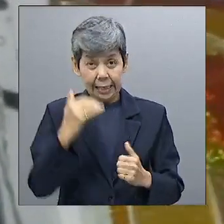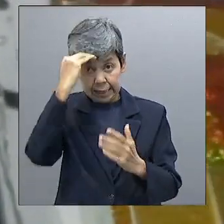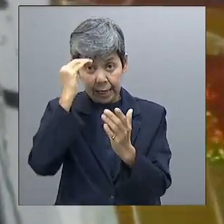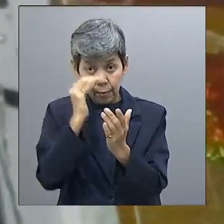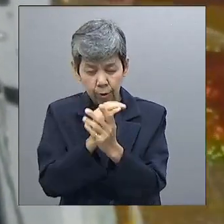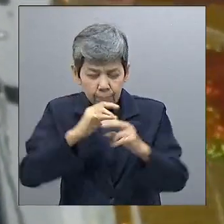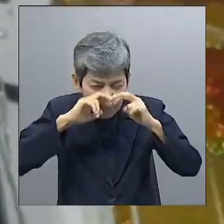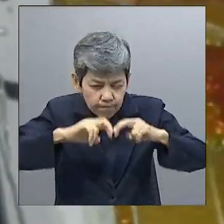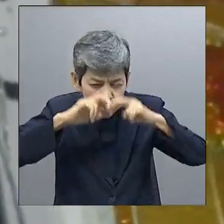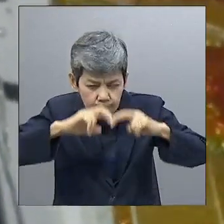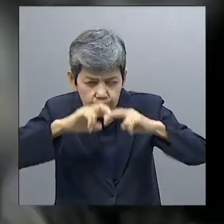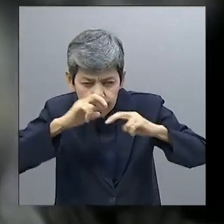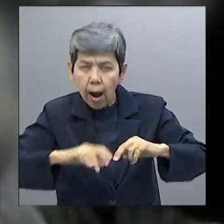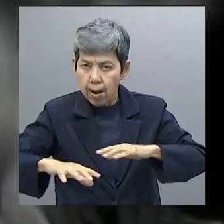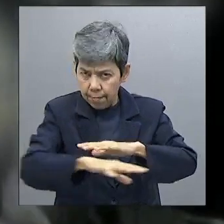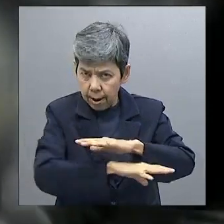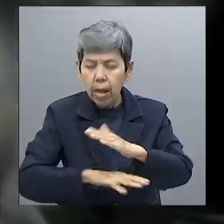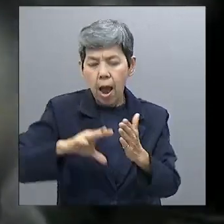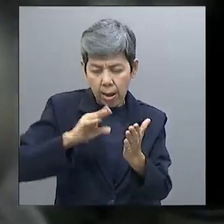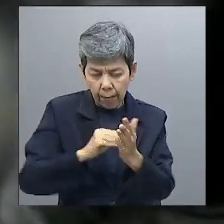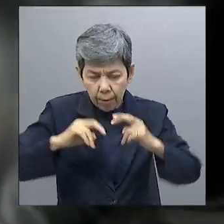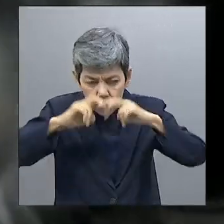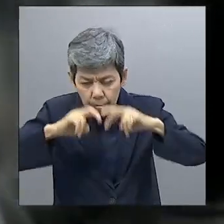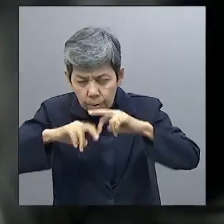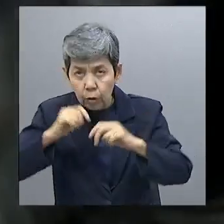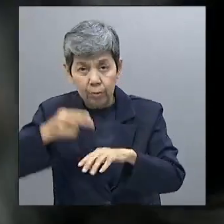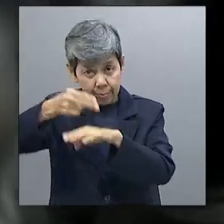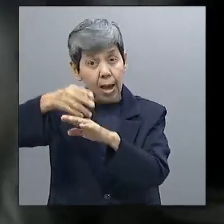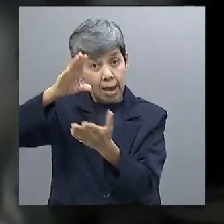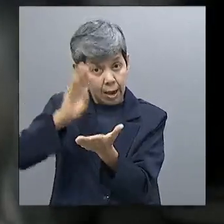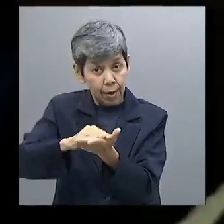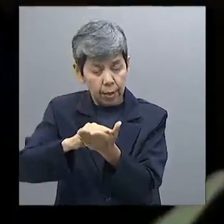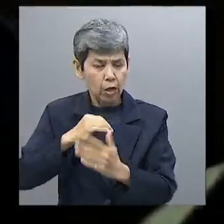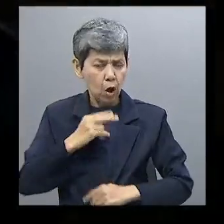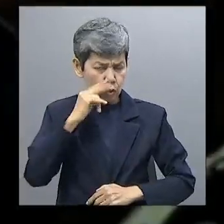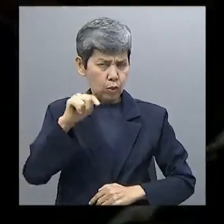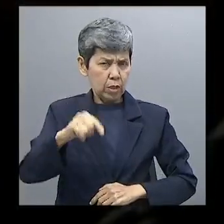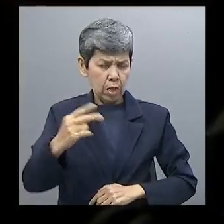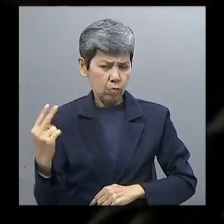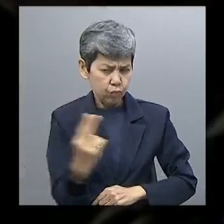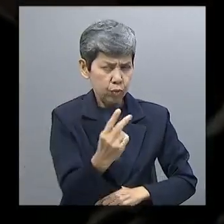สืบสวนอยู่ระหว่างการรวบรวมพยานหลักฐานนะคะโดยเฉพาะวงจรปิดในสถานที่ที่คา